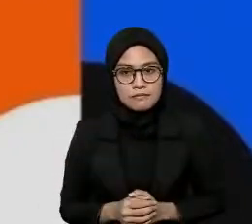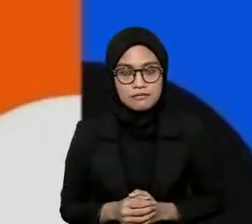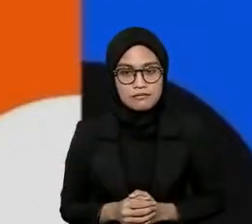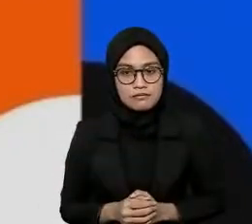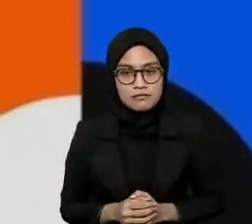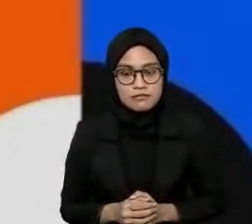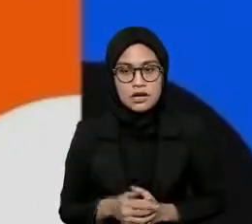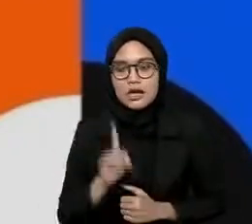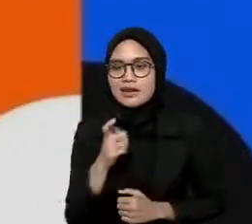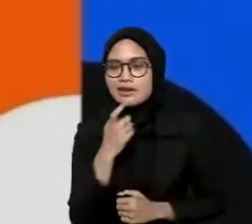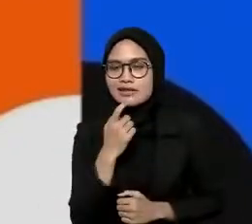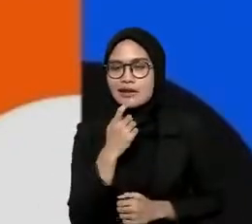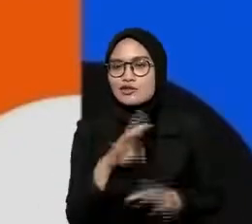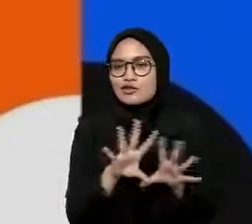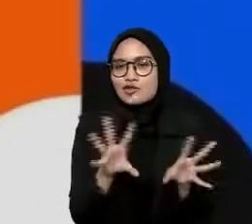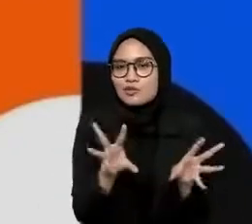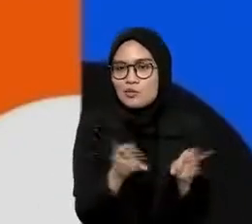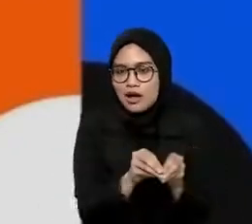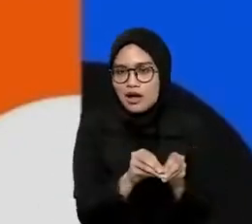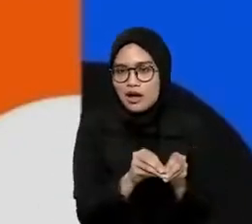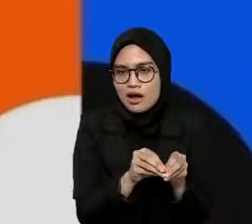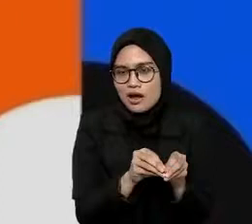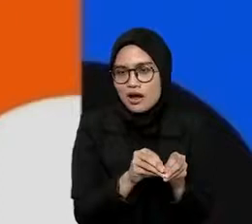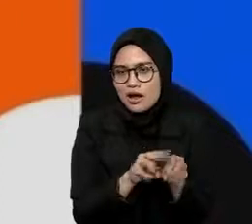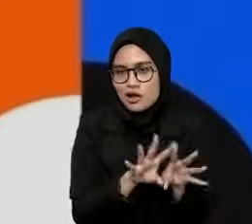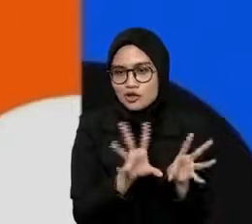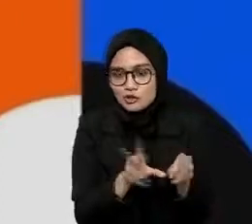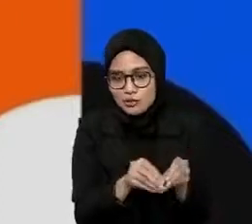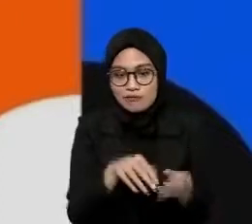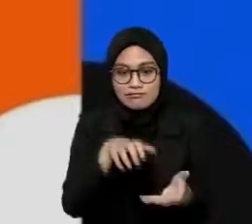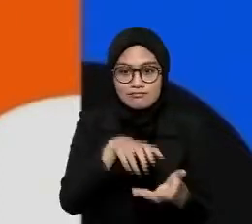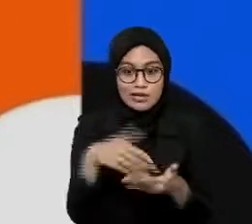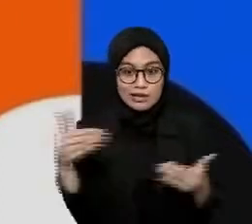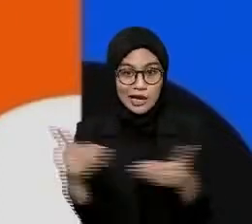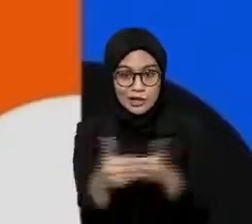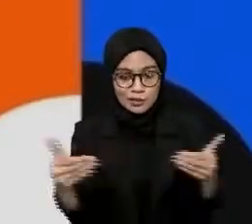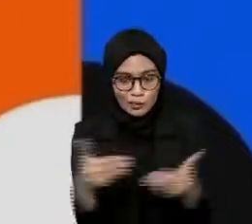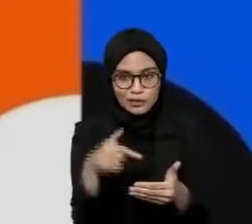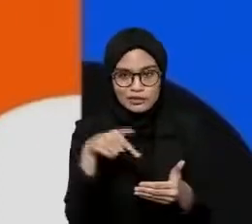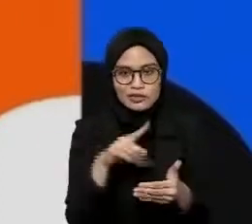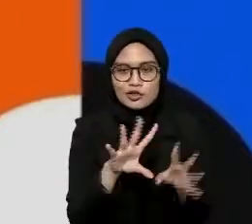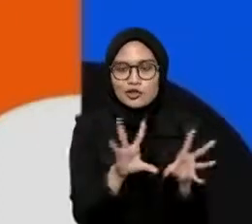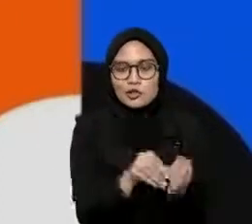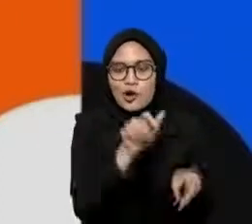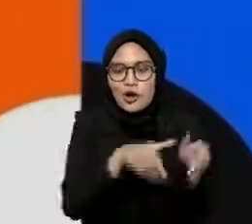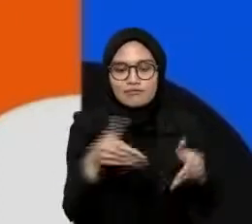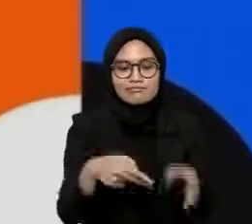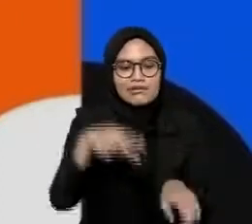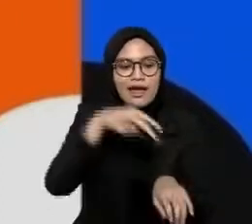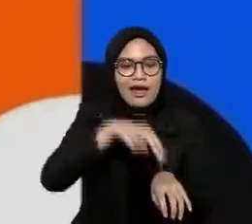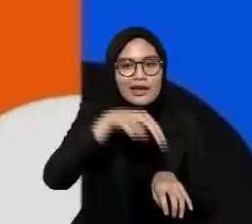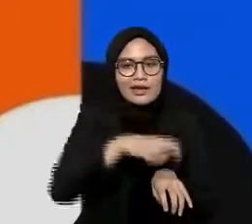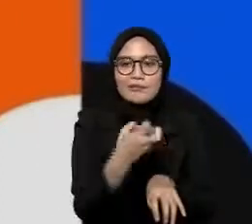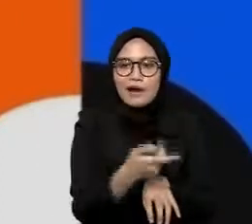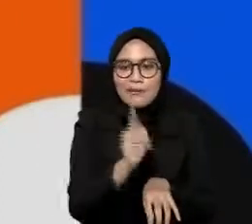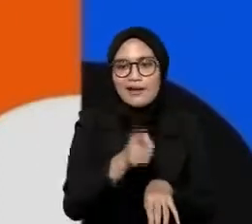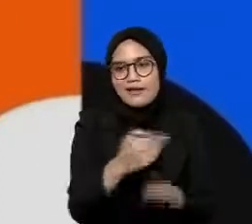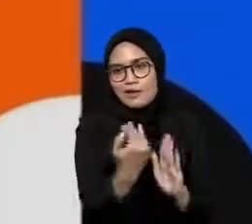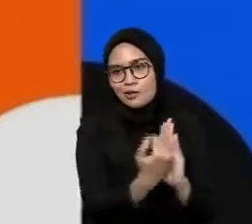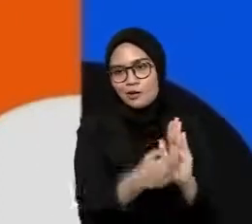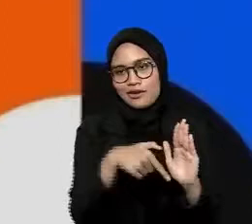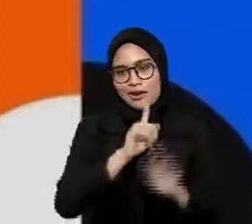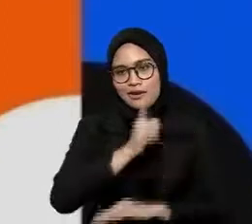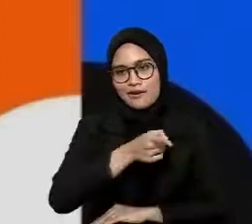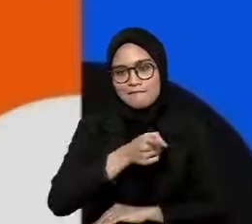penerapan pembatasan kapasitas yang bervariasi di masing-masing moda transportasi. Tentunya dengan adanya PPKM